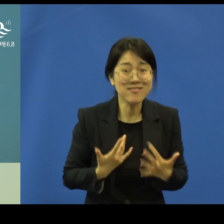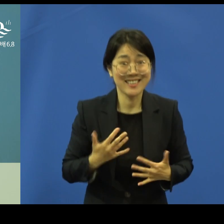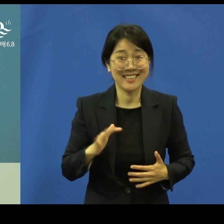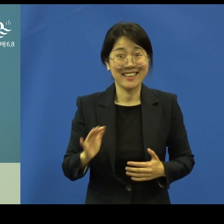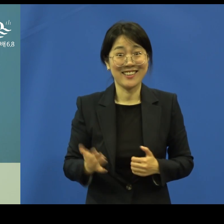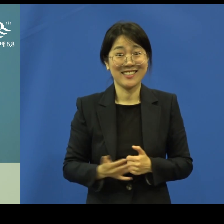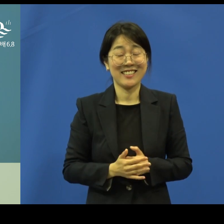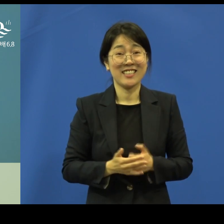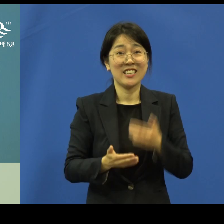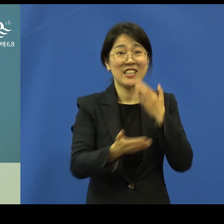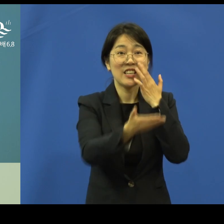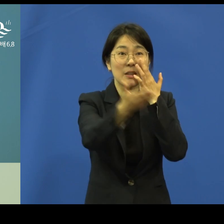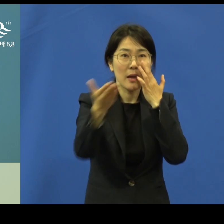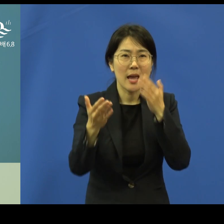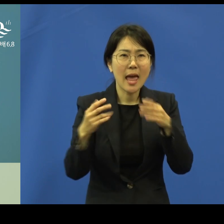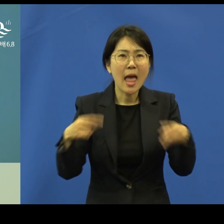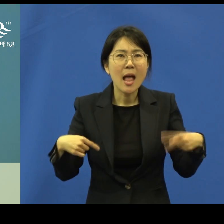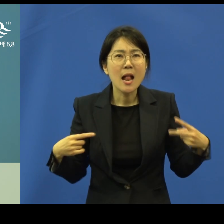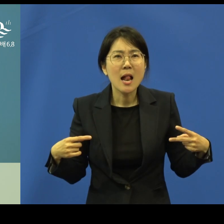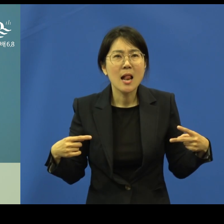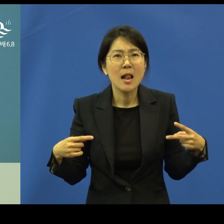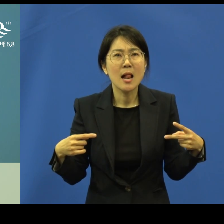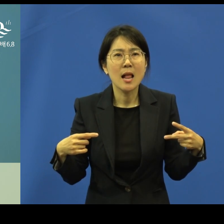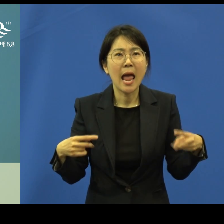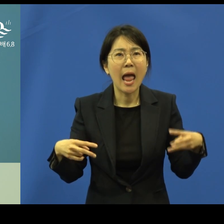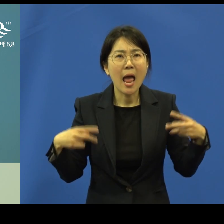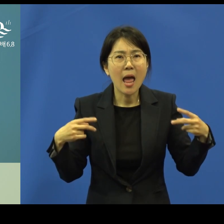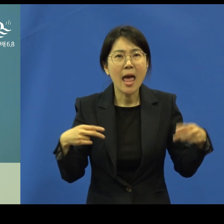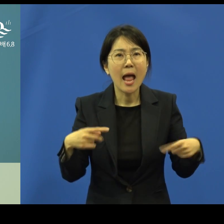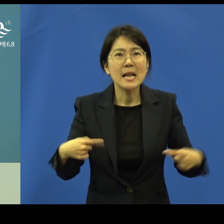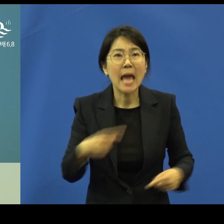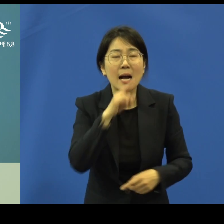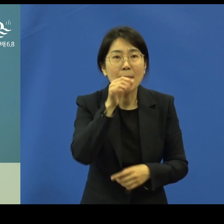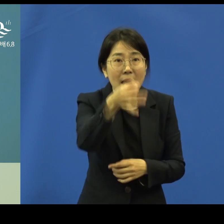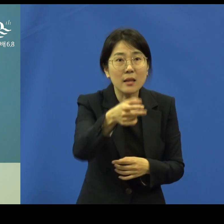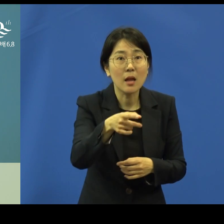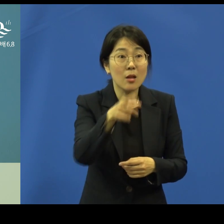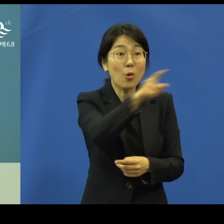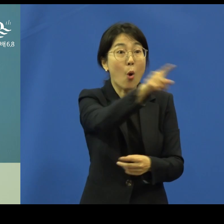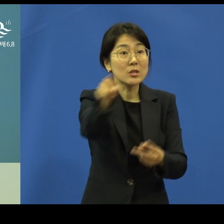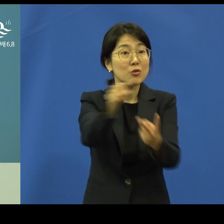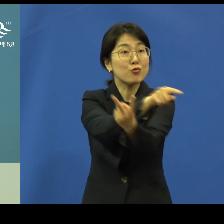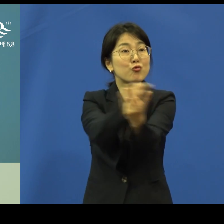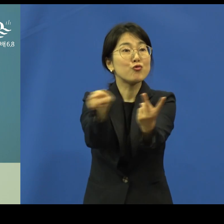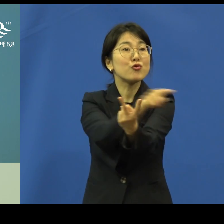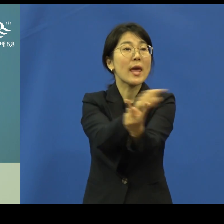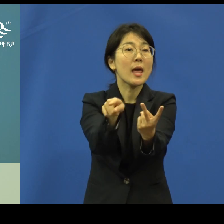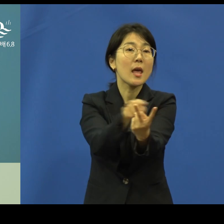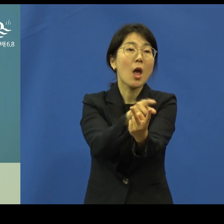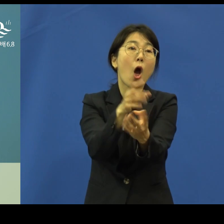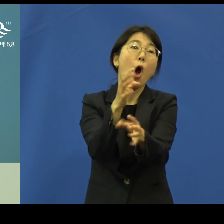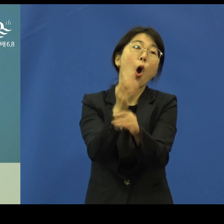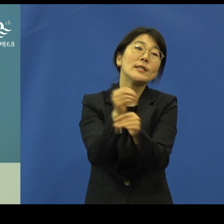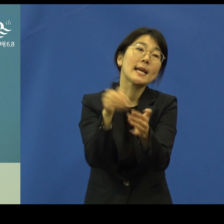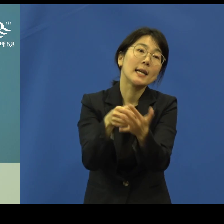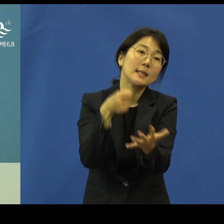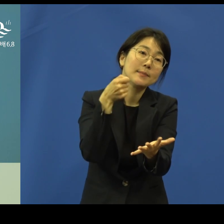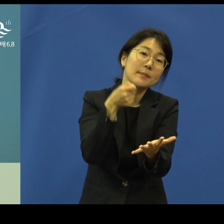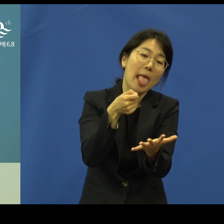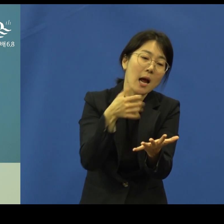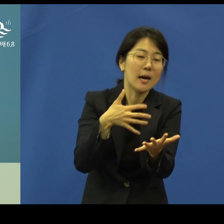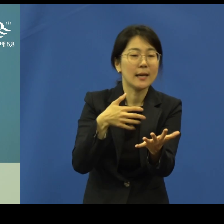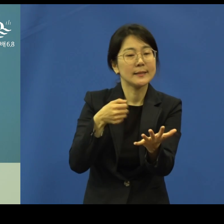너희가 어느 때까지 둘 사이에서 머뭇머뭇하려느냐. 어느 때까지 둘 사이에서